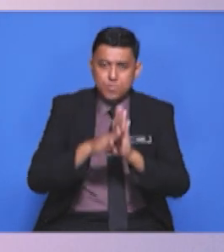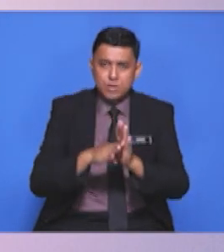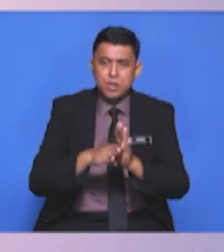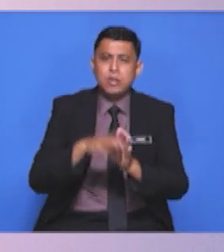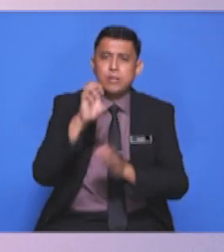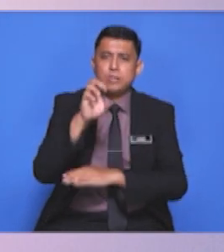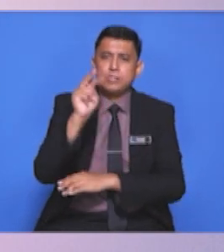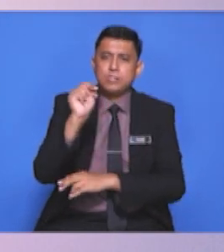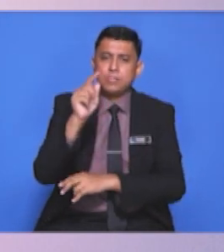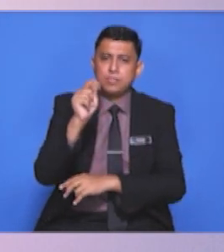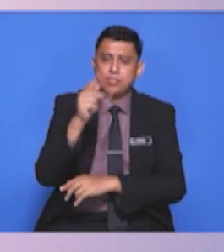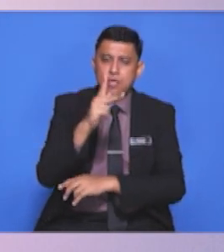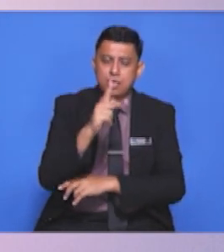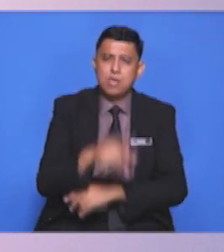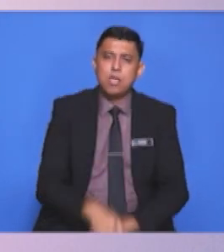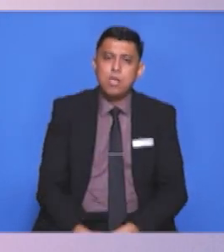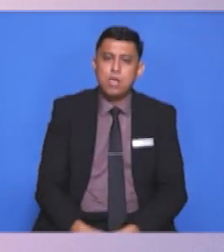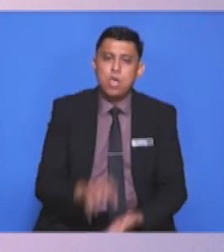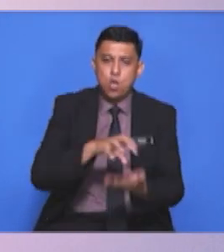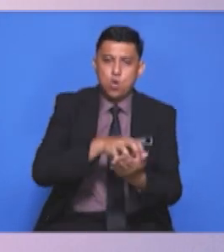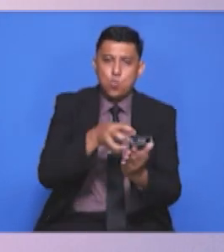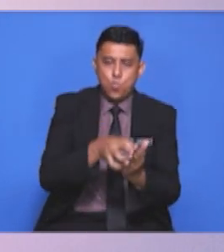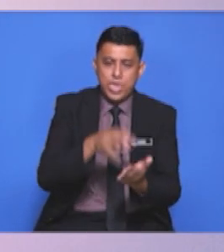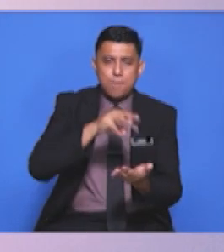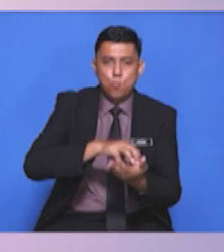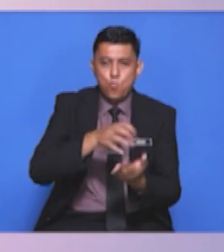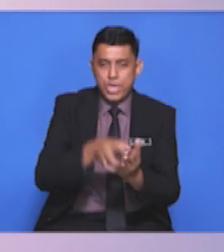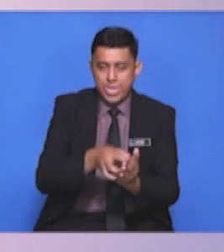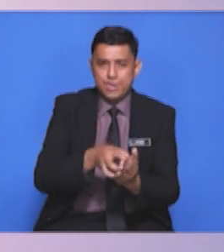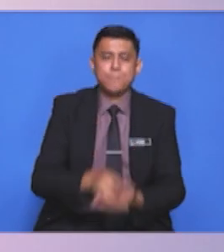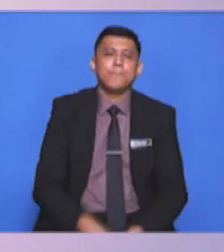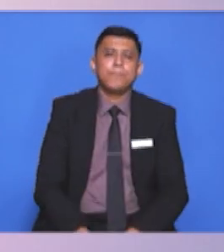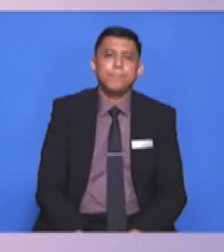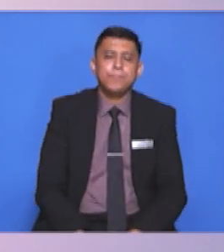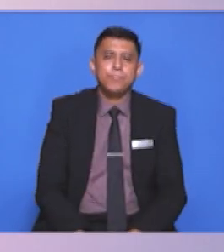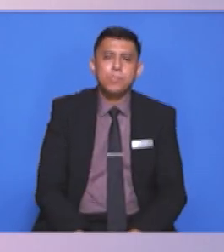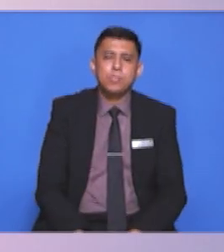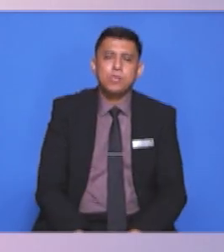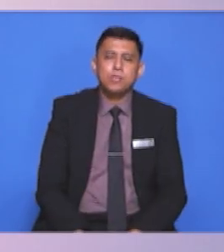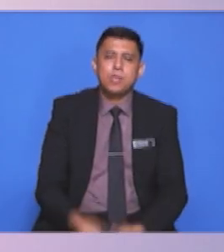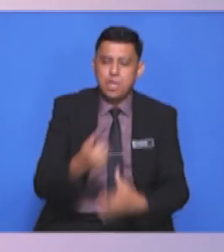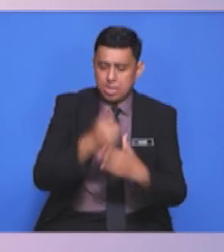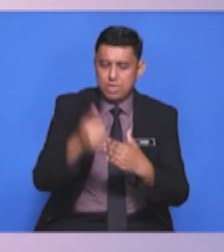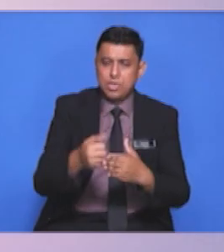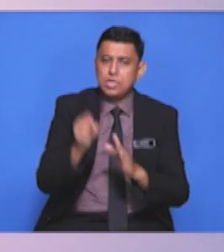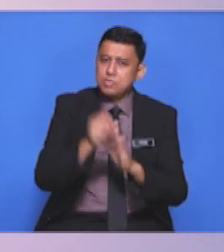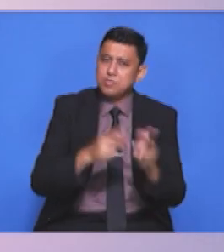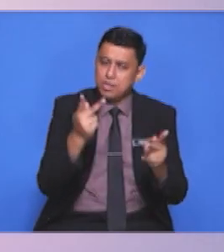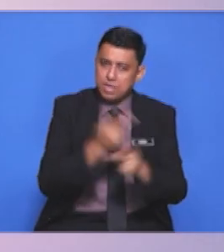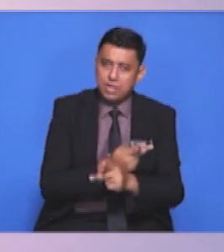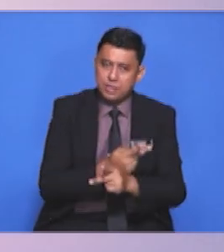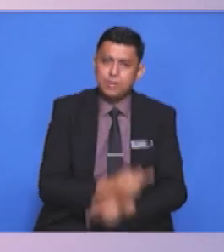berita sebagai contoh kue MUI dan akhir sekali